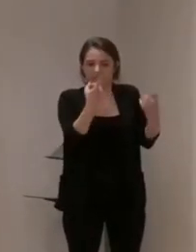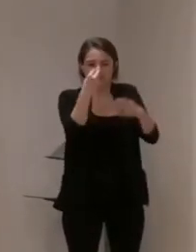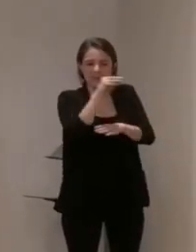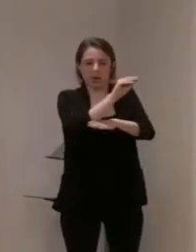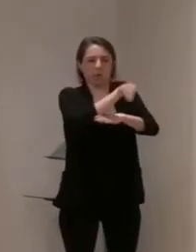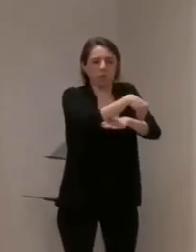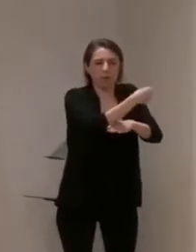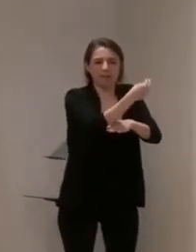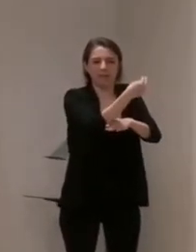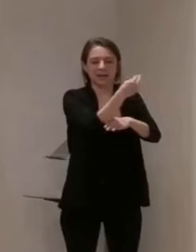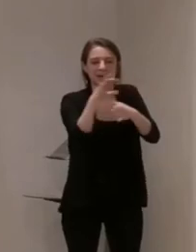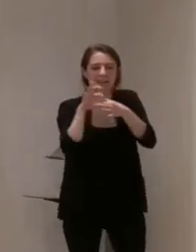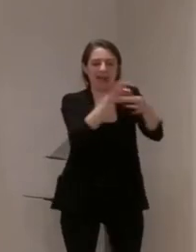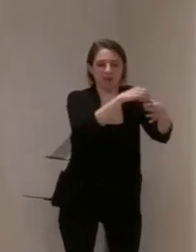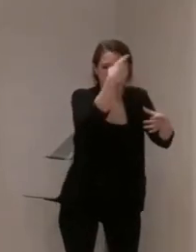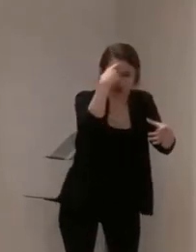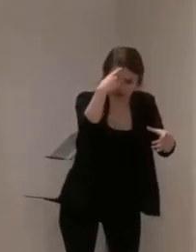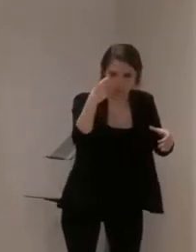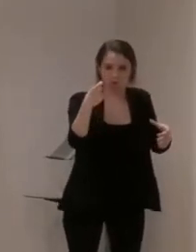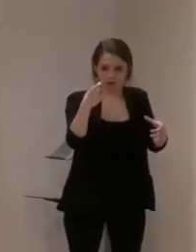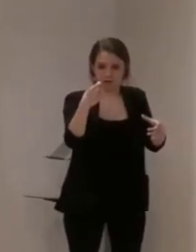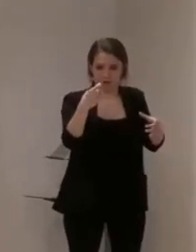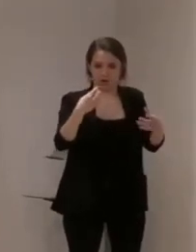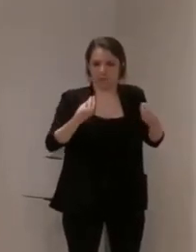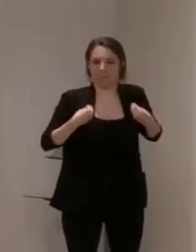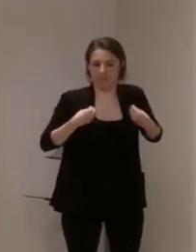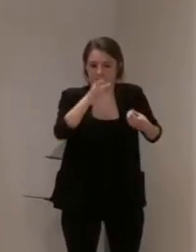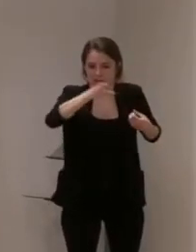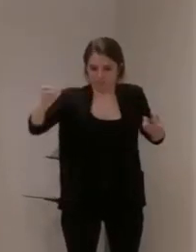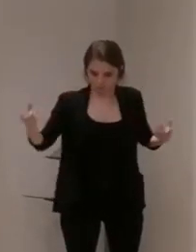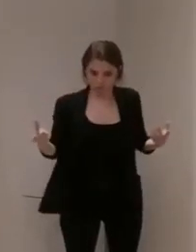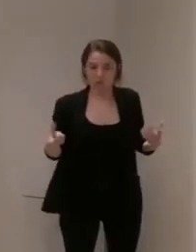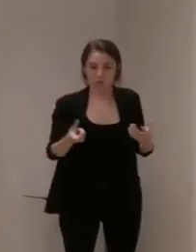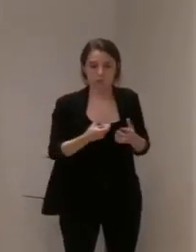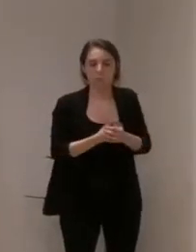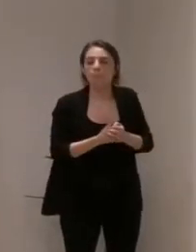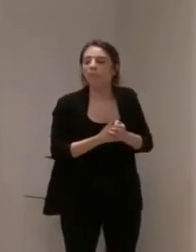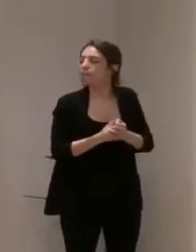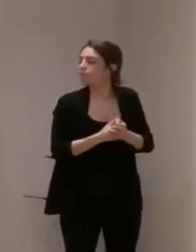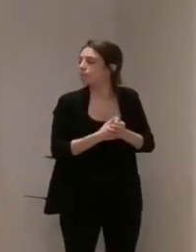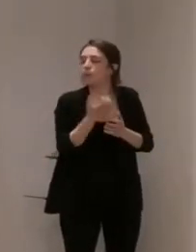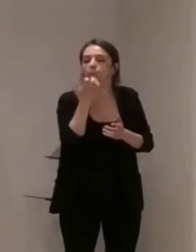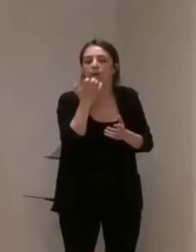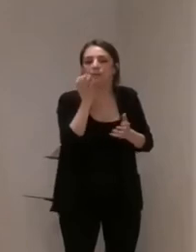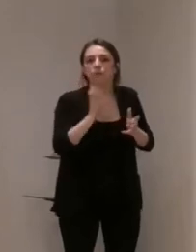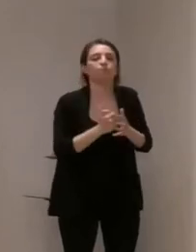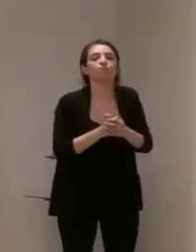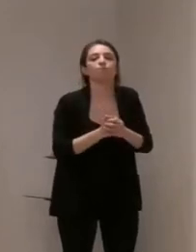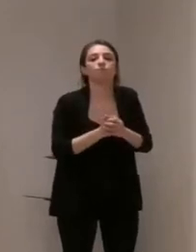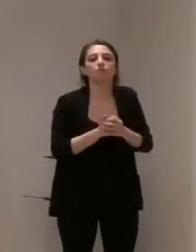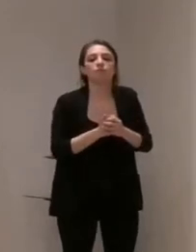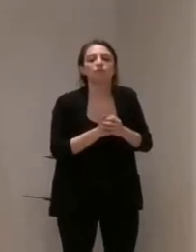moment que es creuen impunes. I quan es creuen impunes, deixen rastres. El Raif dels mil